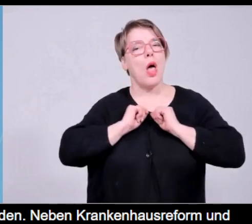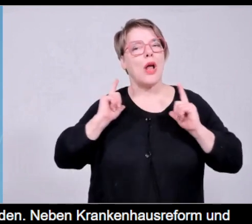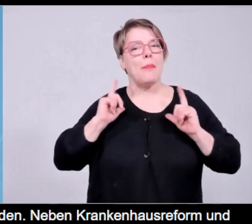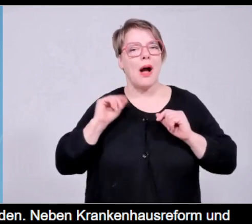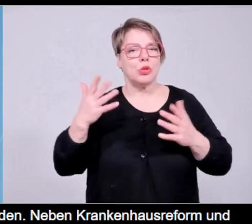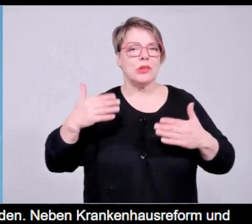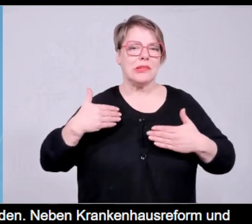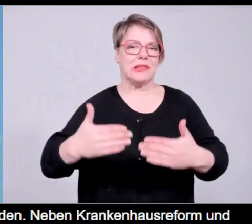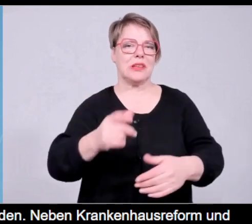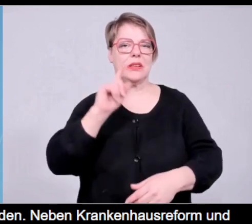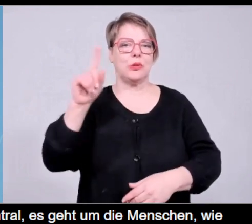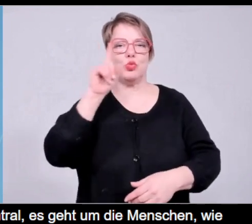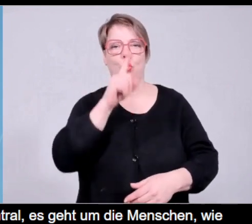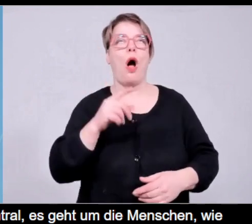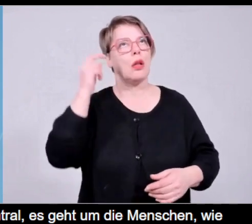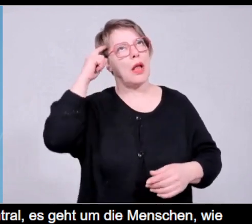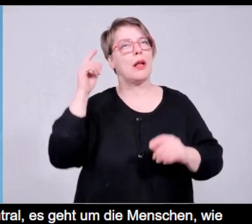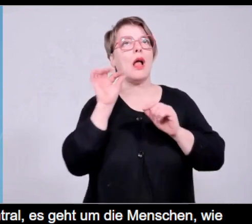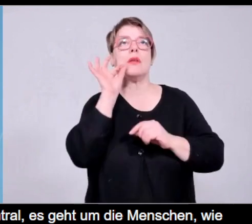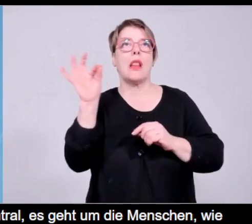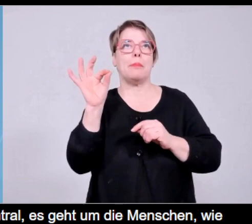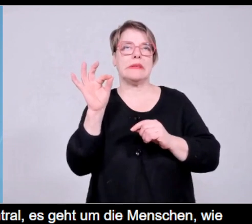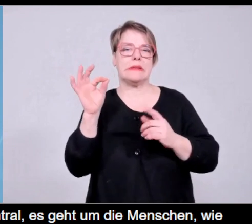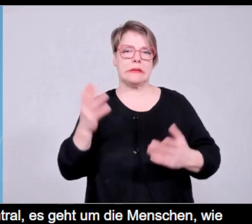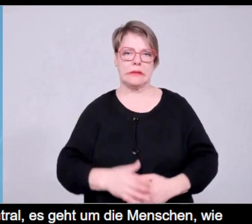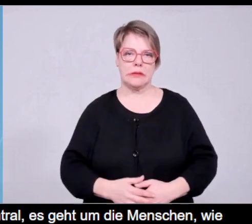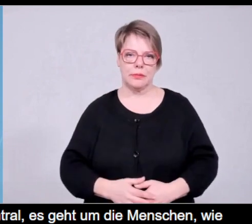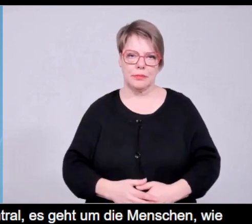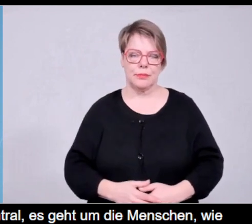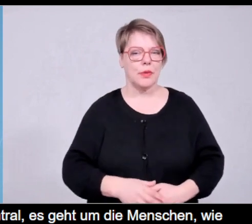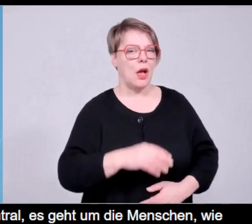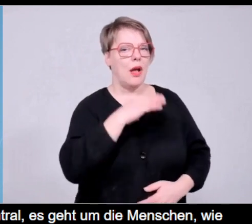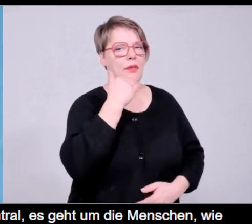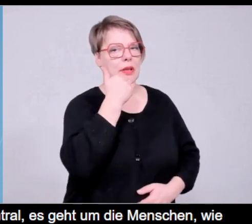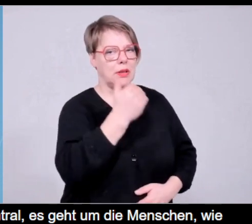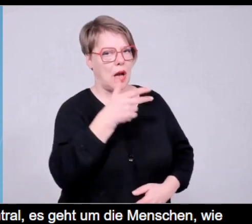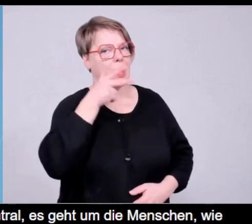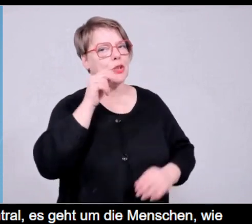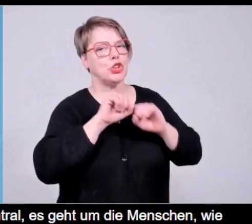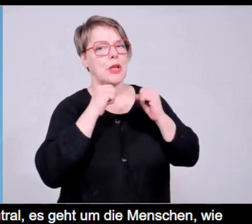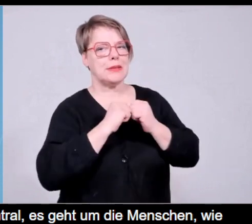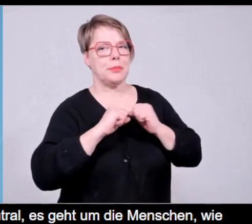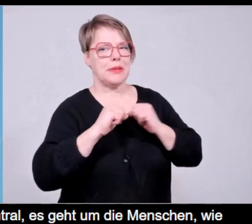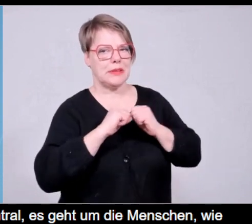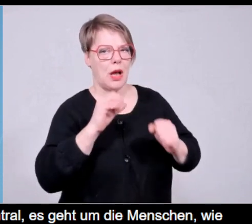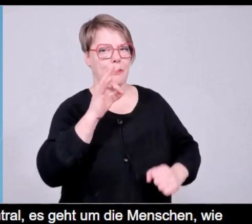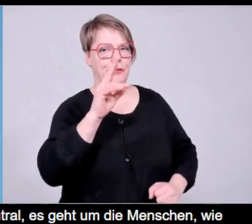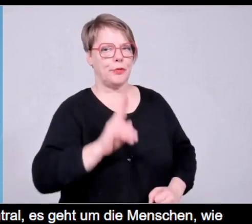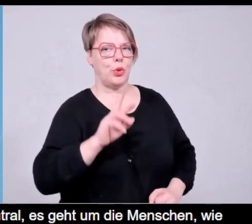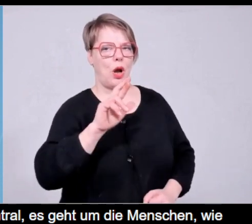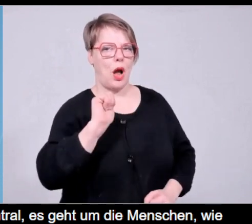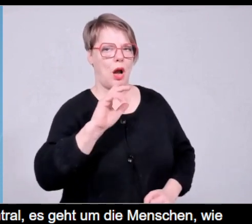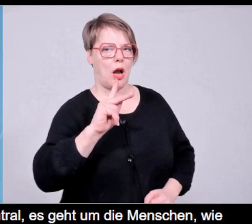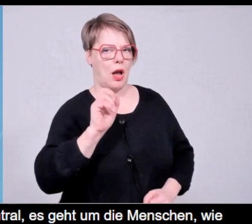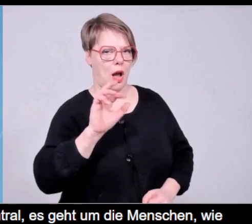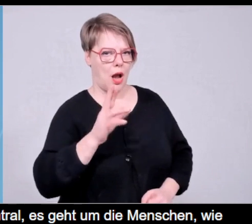Mitternachtsstunde die Abgabefrist für die Grundsteuererklärung. Bisher haben wir in Bayern nun rund 4,3 Millionen Grundsteuererklärungen,